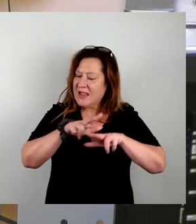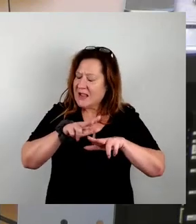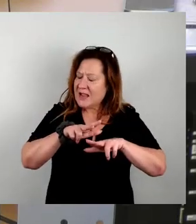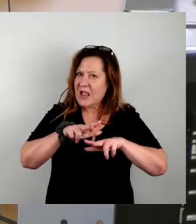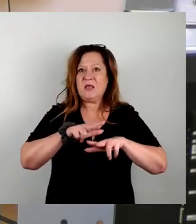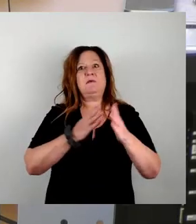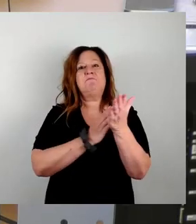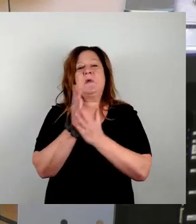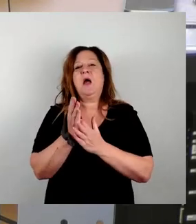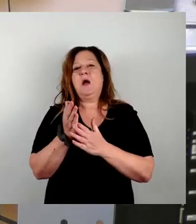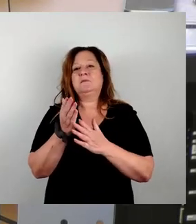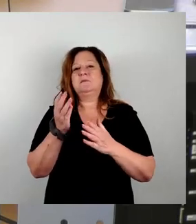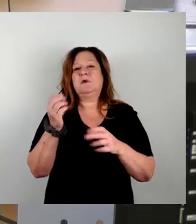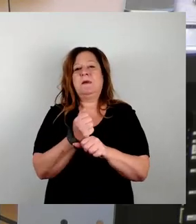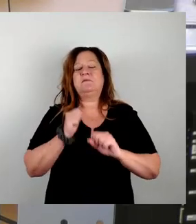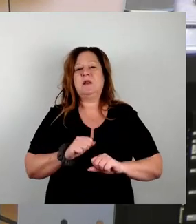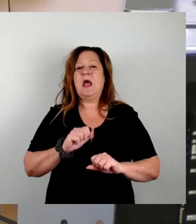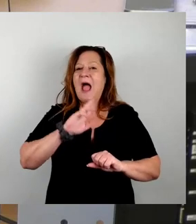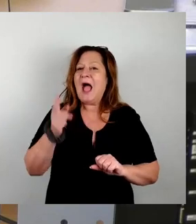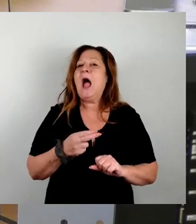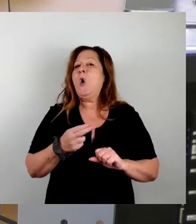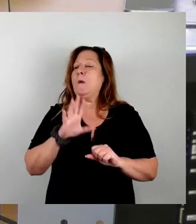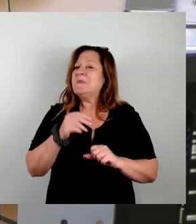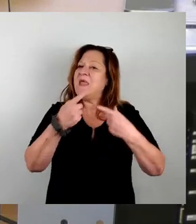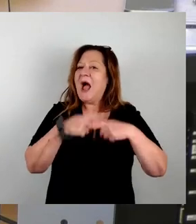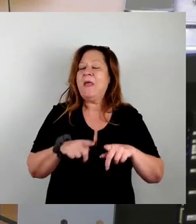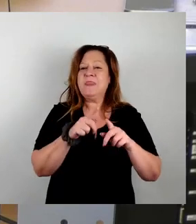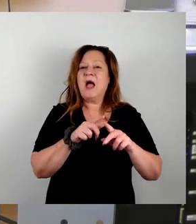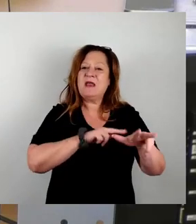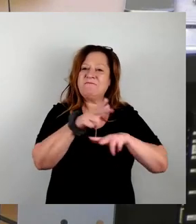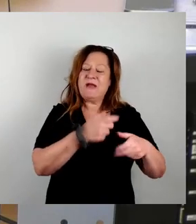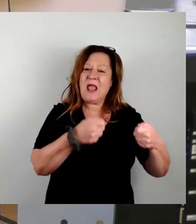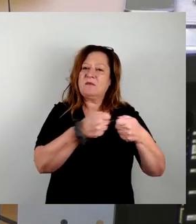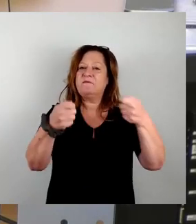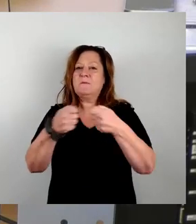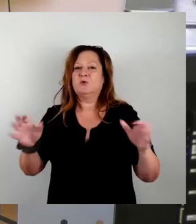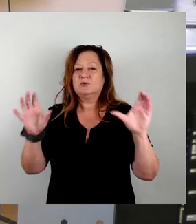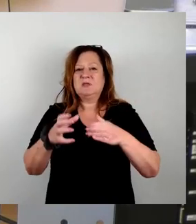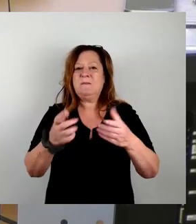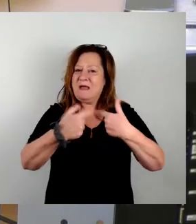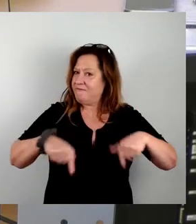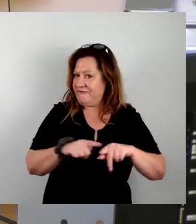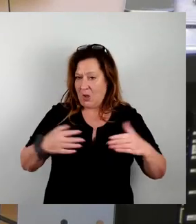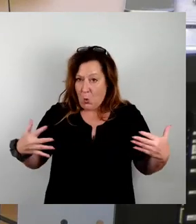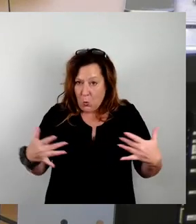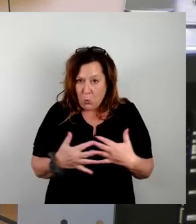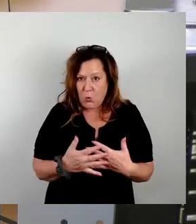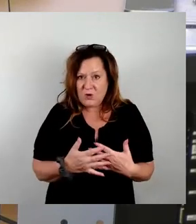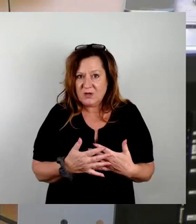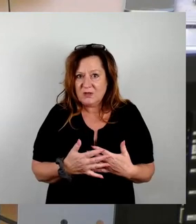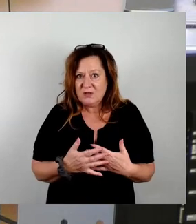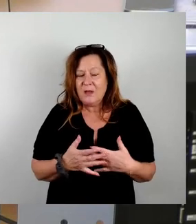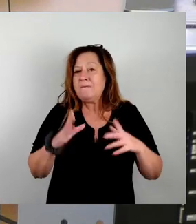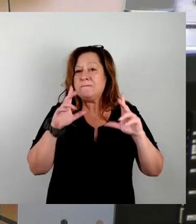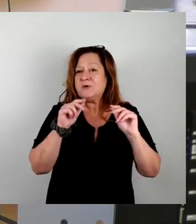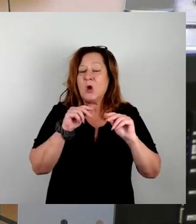am besten gemeinsam mit den anderen Verkehrsverbünden in Sachsen. Wir Grüne stehen nämlich für kein Abhängen von